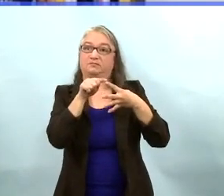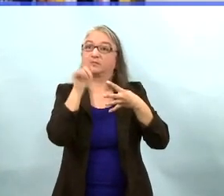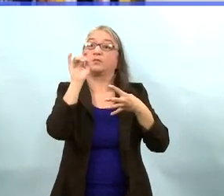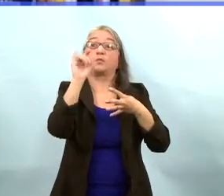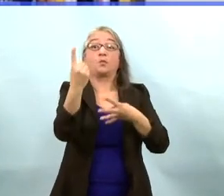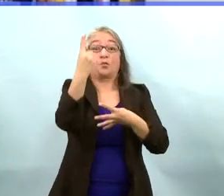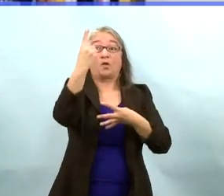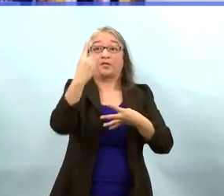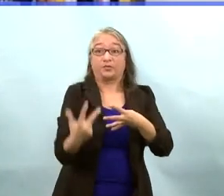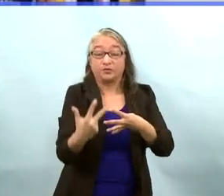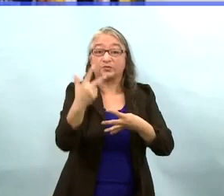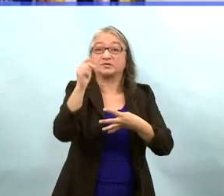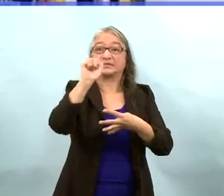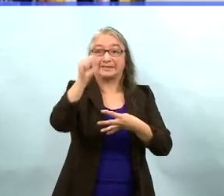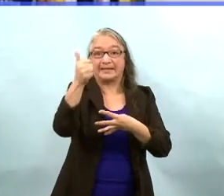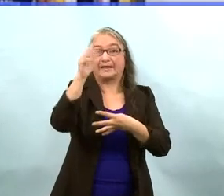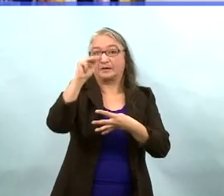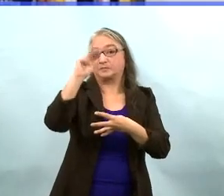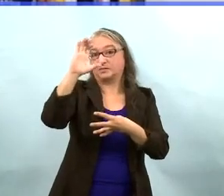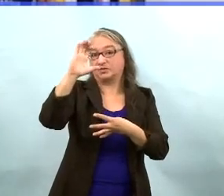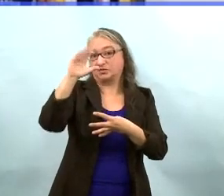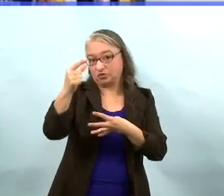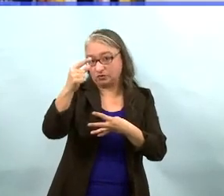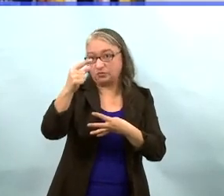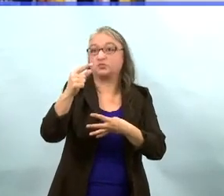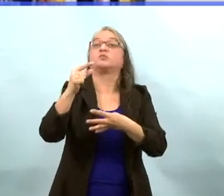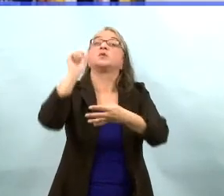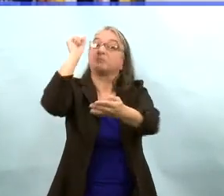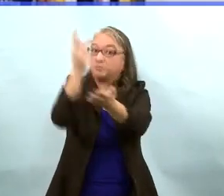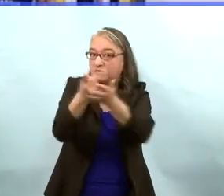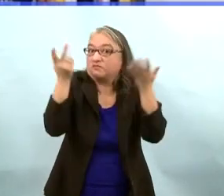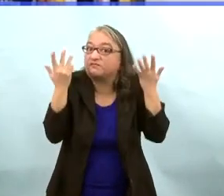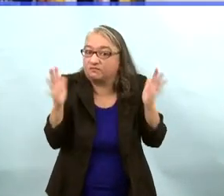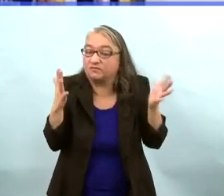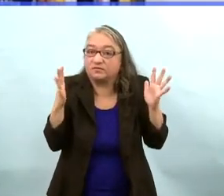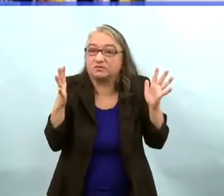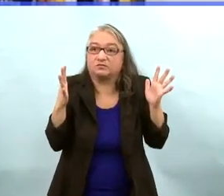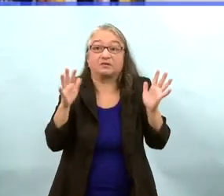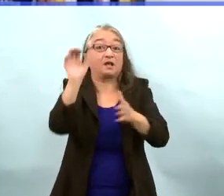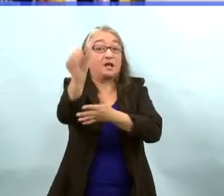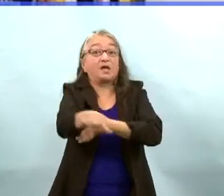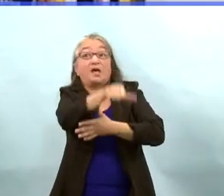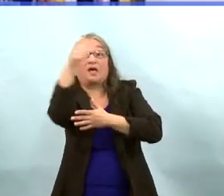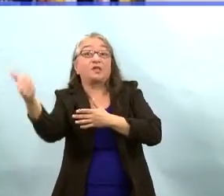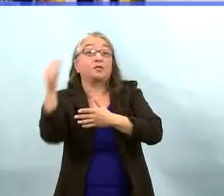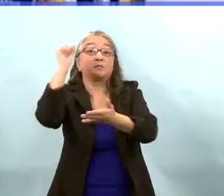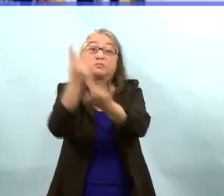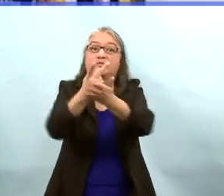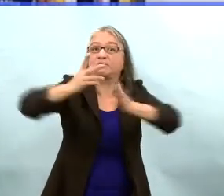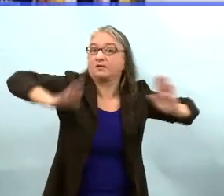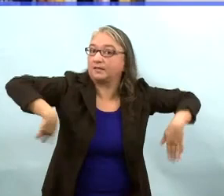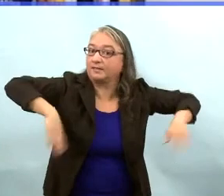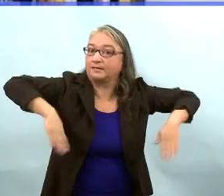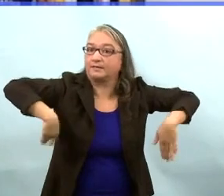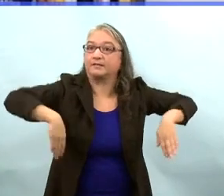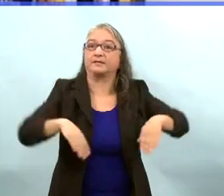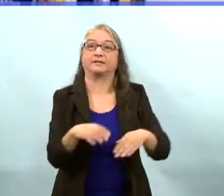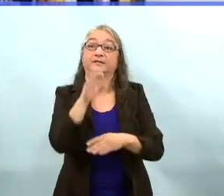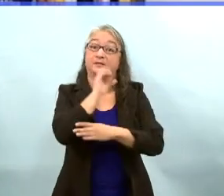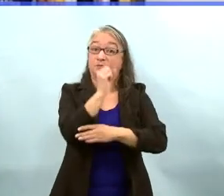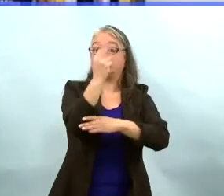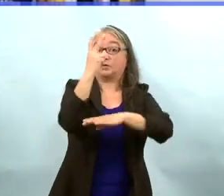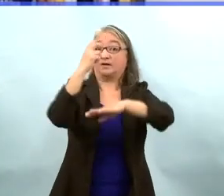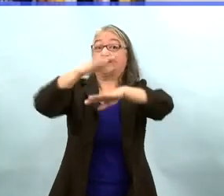la dose qui est un tiers. Il n'y a aucun autre vaccin qui a été approuvé par Santé Canada pour les personnes âgées de moins de 12